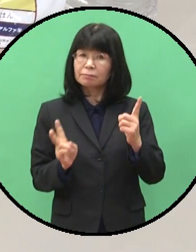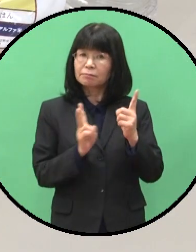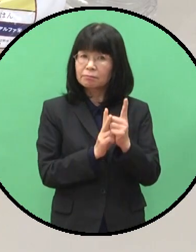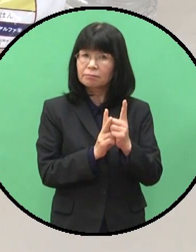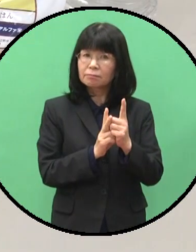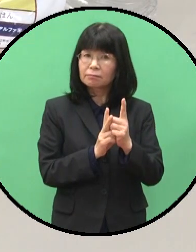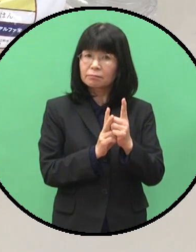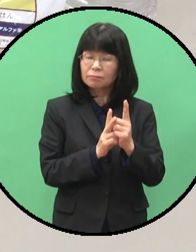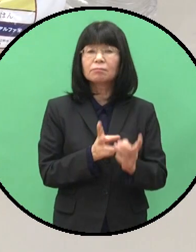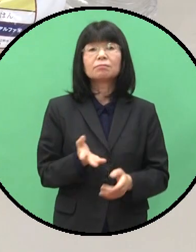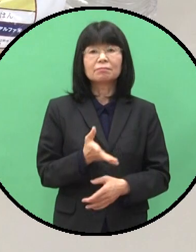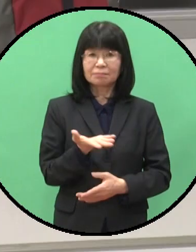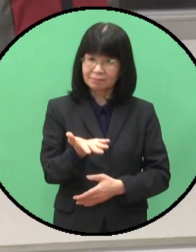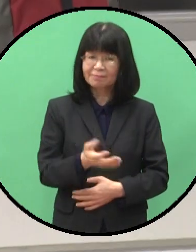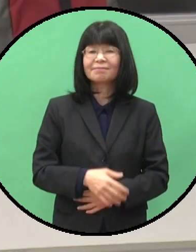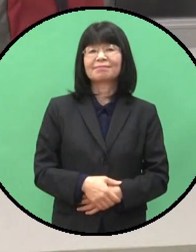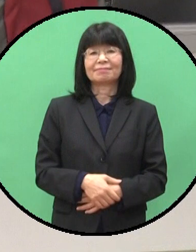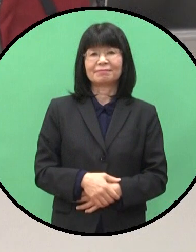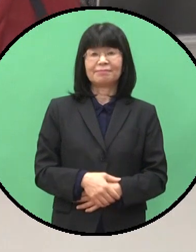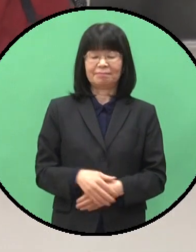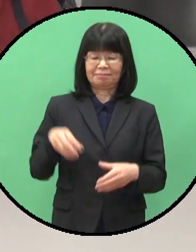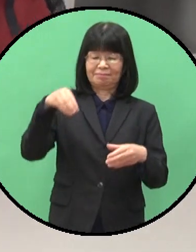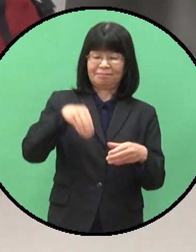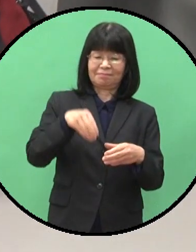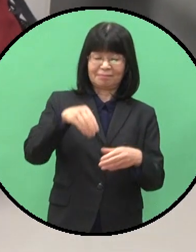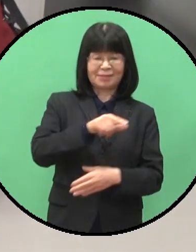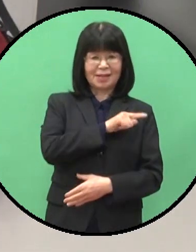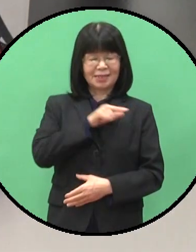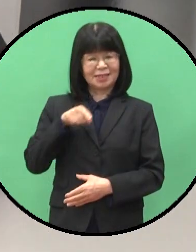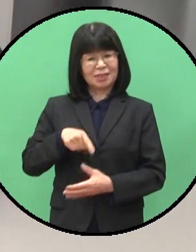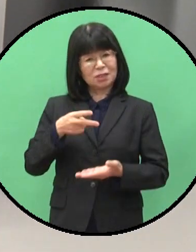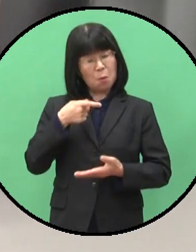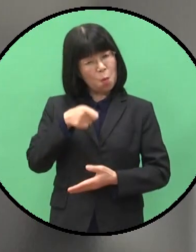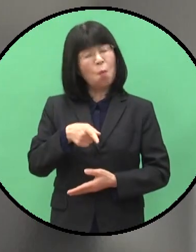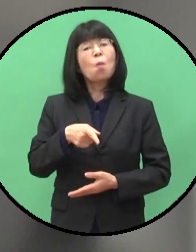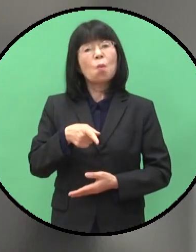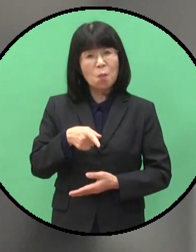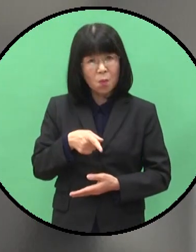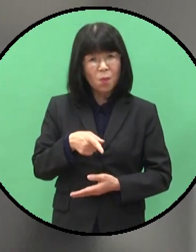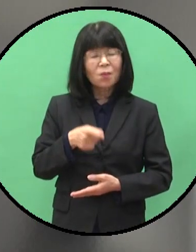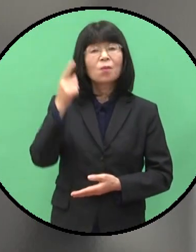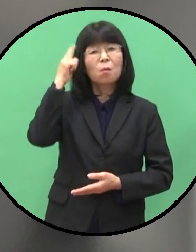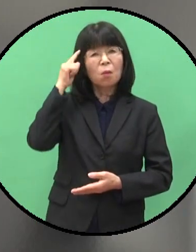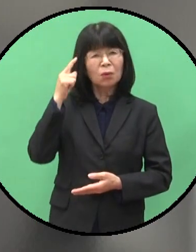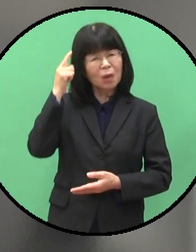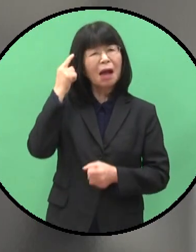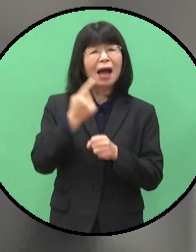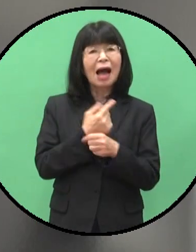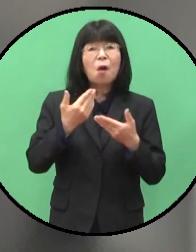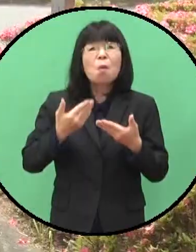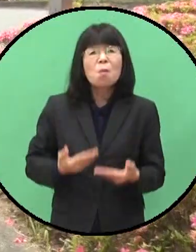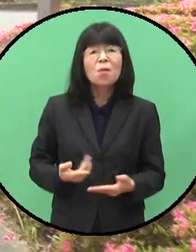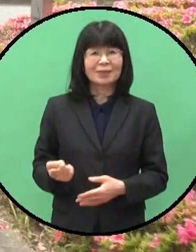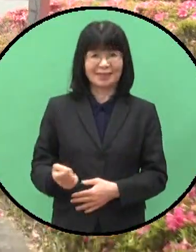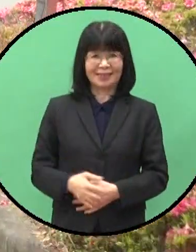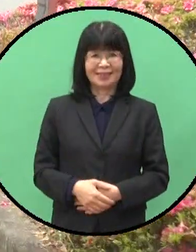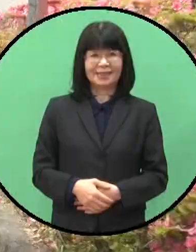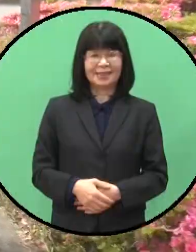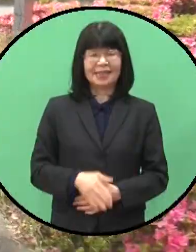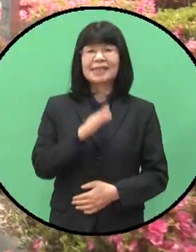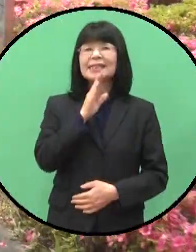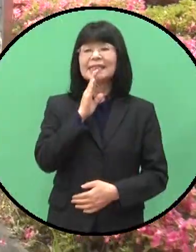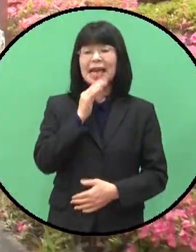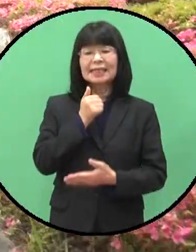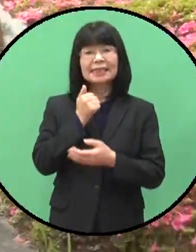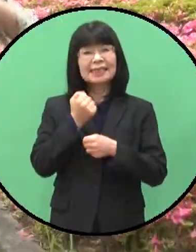ど。これで1日分かって考えると結構重たいです。 実際に